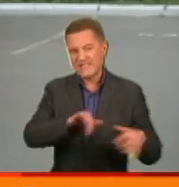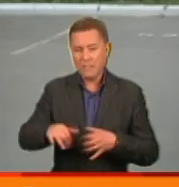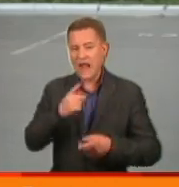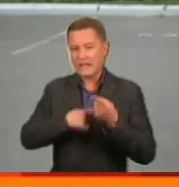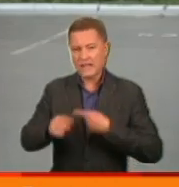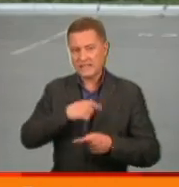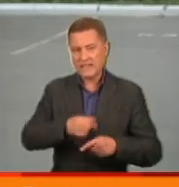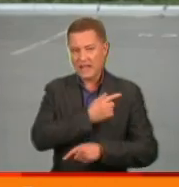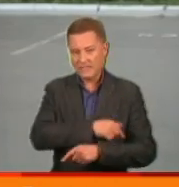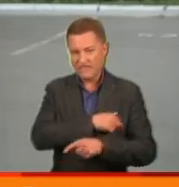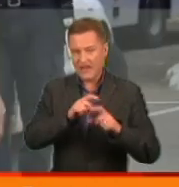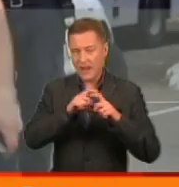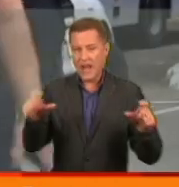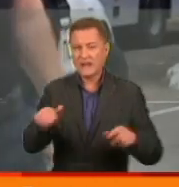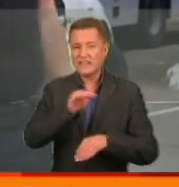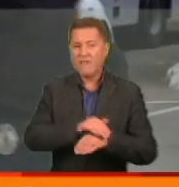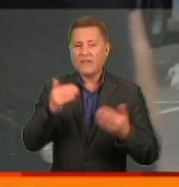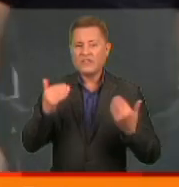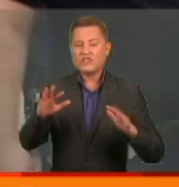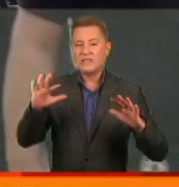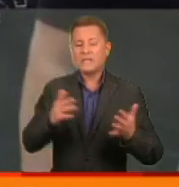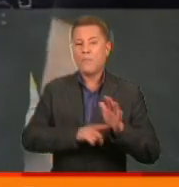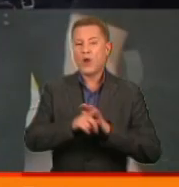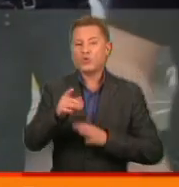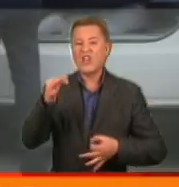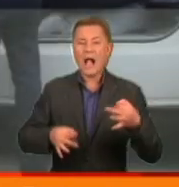назад. За фактом нинішнього інциденту порушено